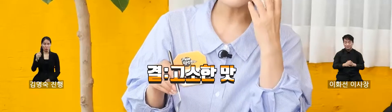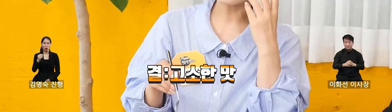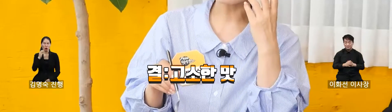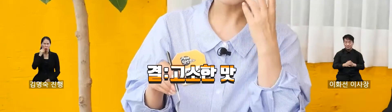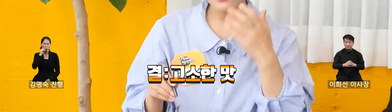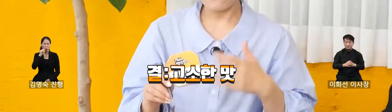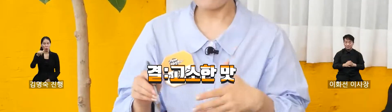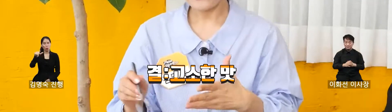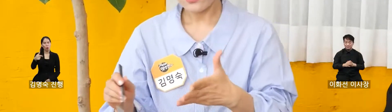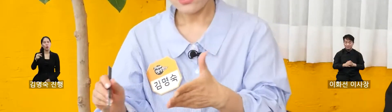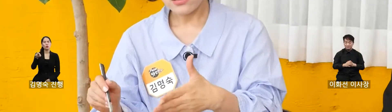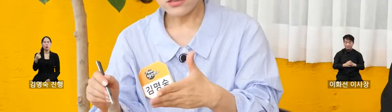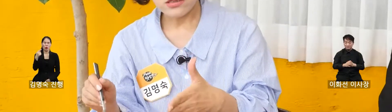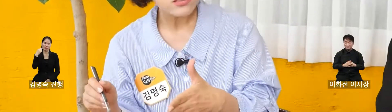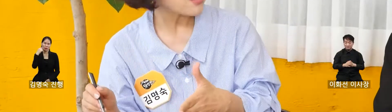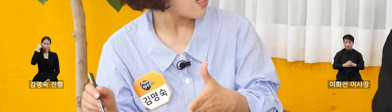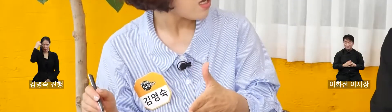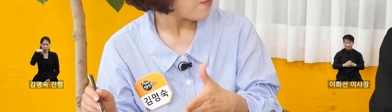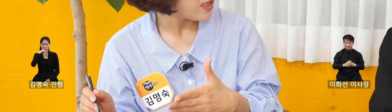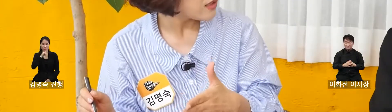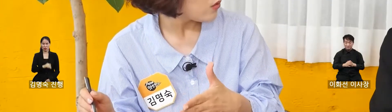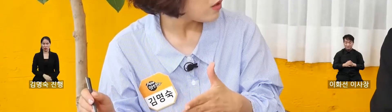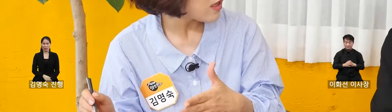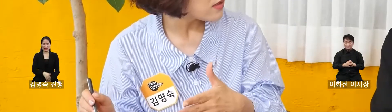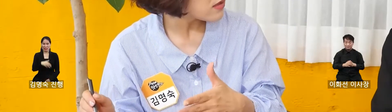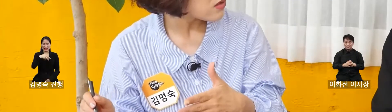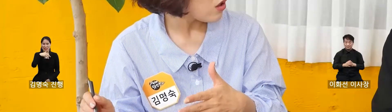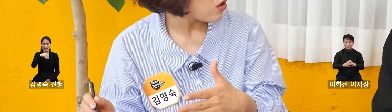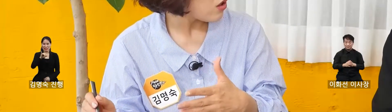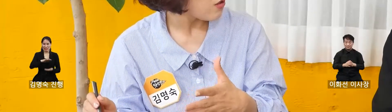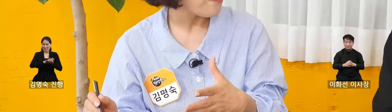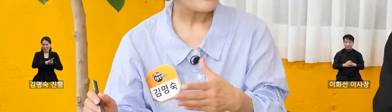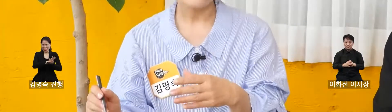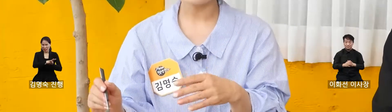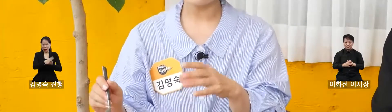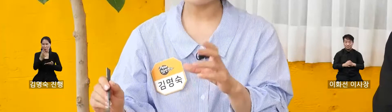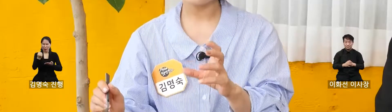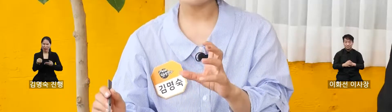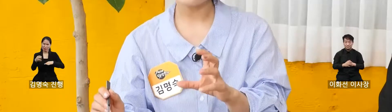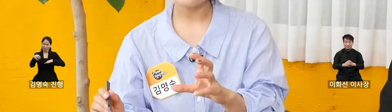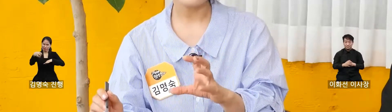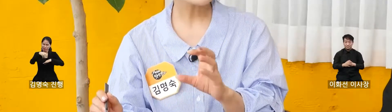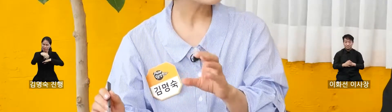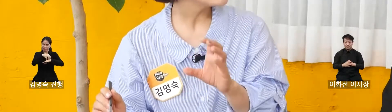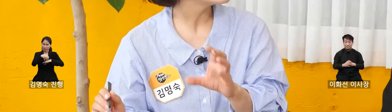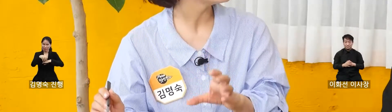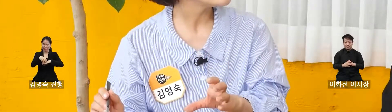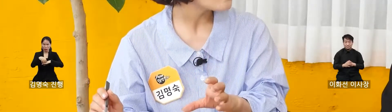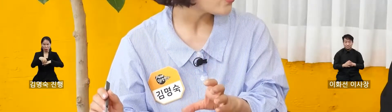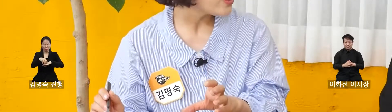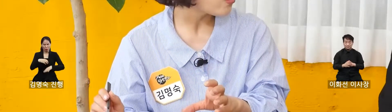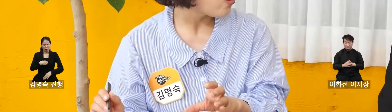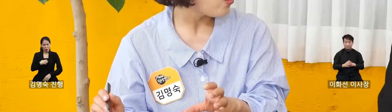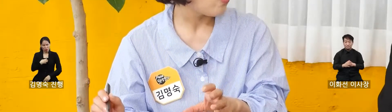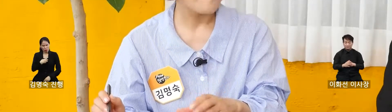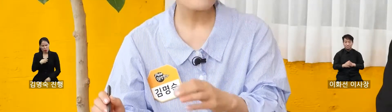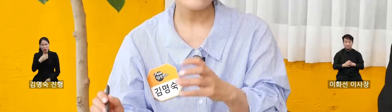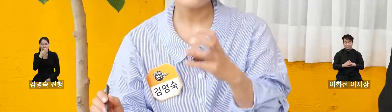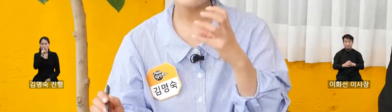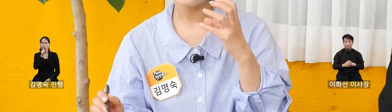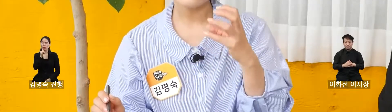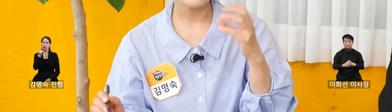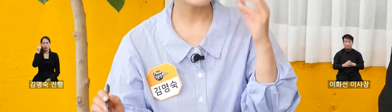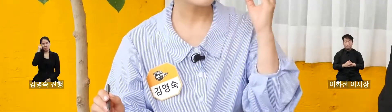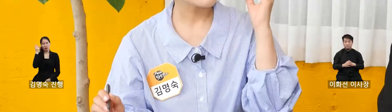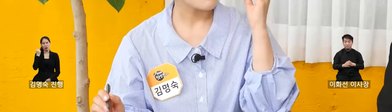고소하고 근데 이 치즈가 많이 네. 올라가 있어서 어떻게 생각하면 좀 느끼할 수도 있고